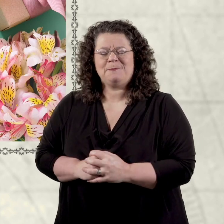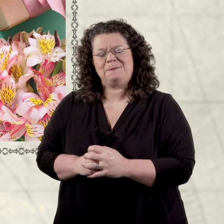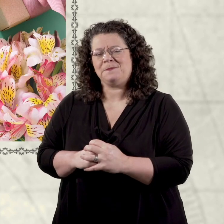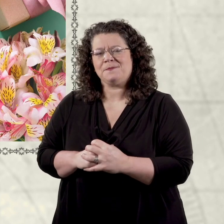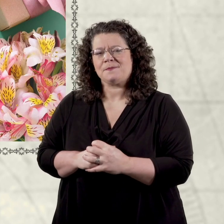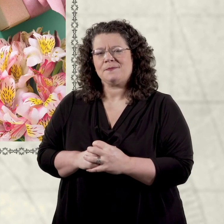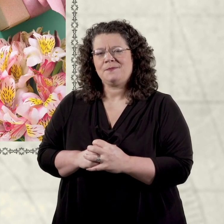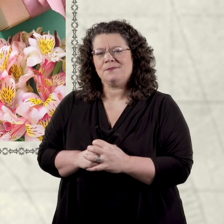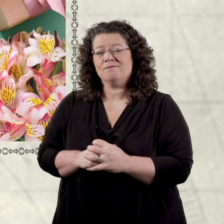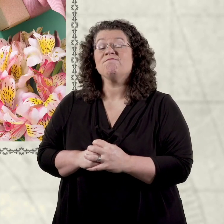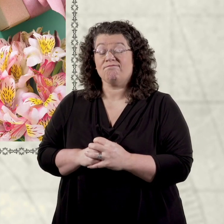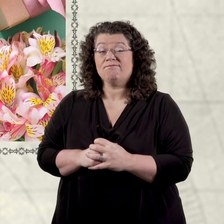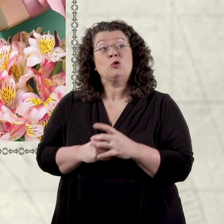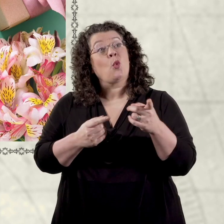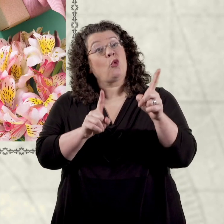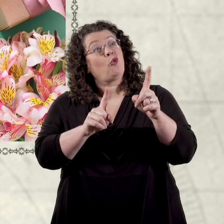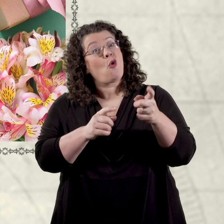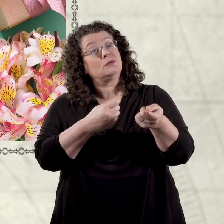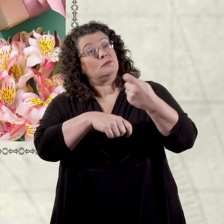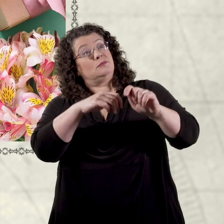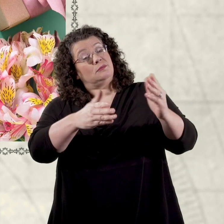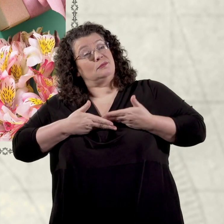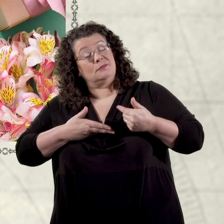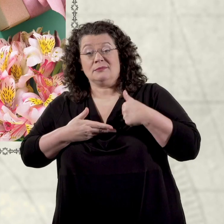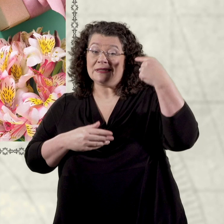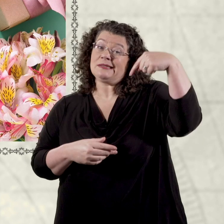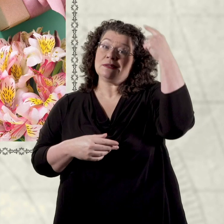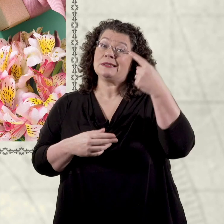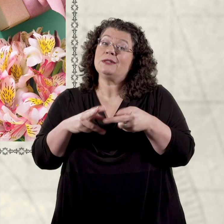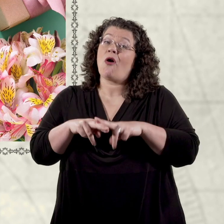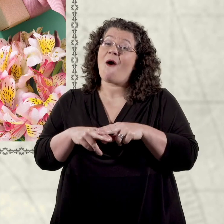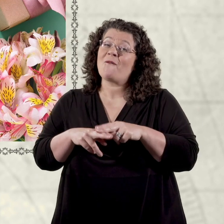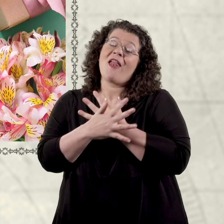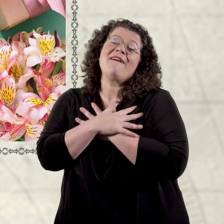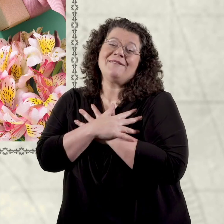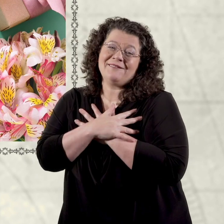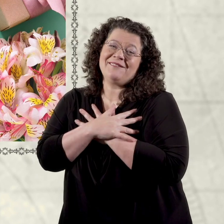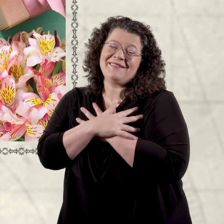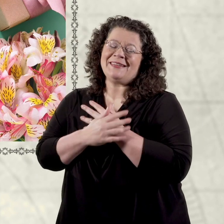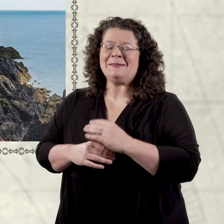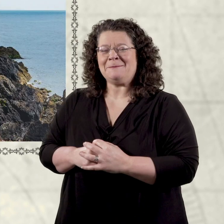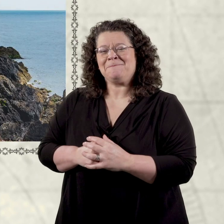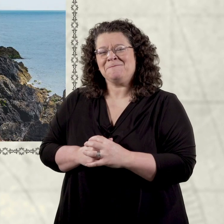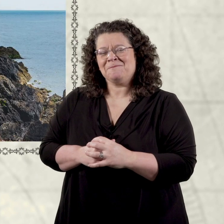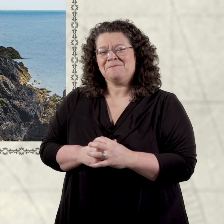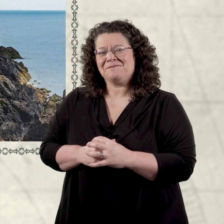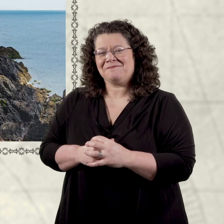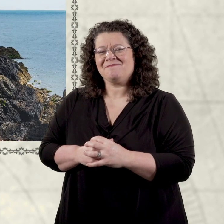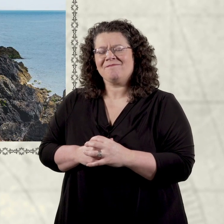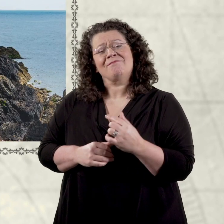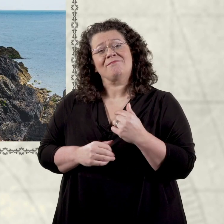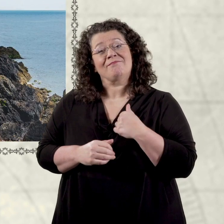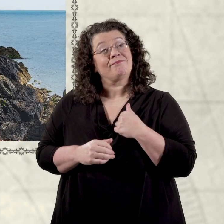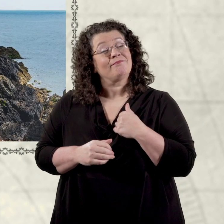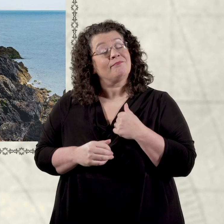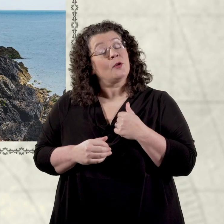A dyna sut y gwnaeth Duw fi'n Santes. Santes cariadon. A nes i godi